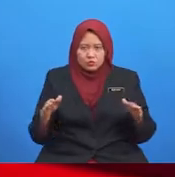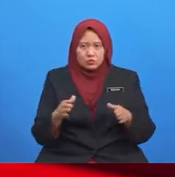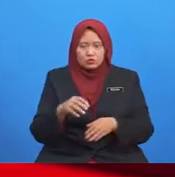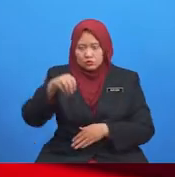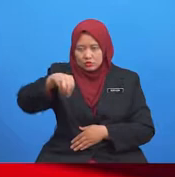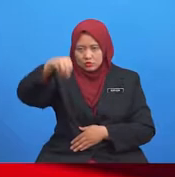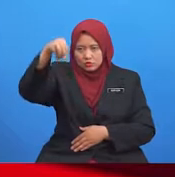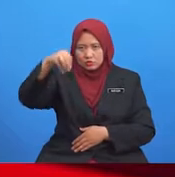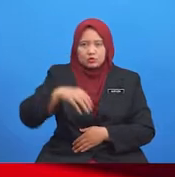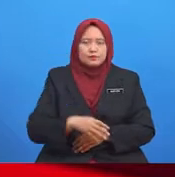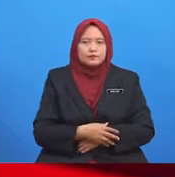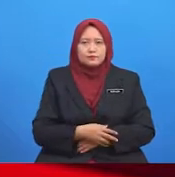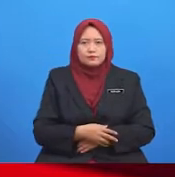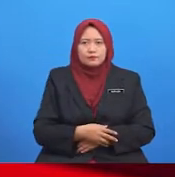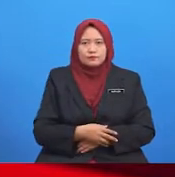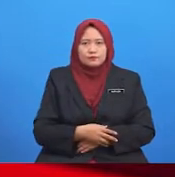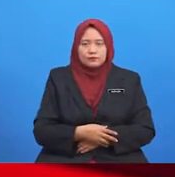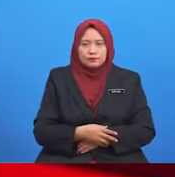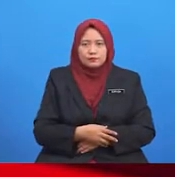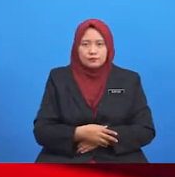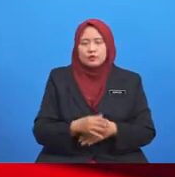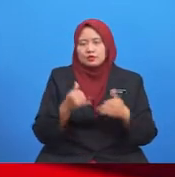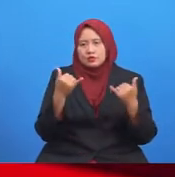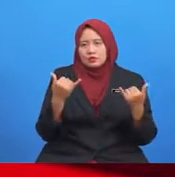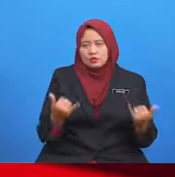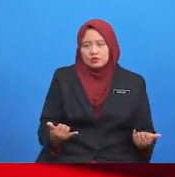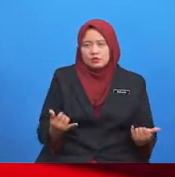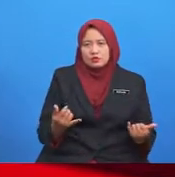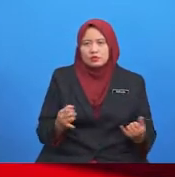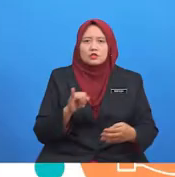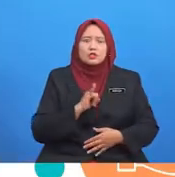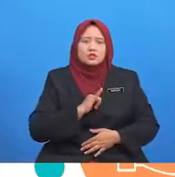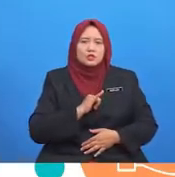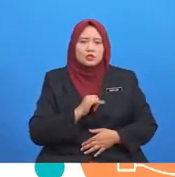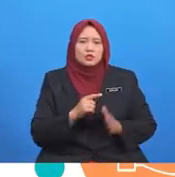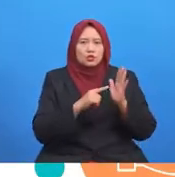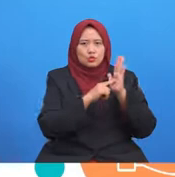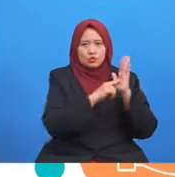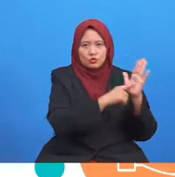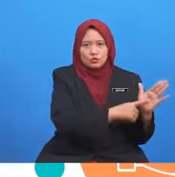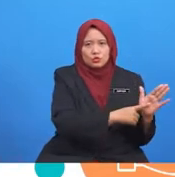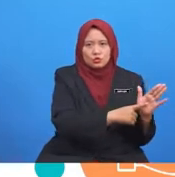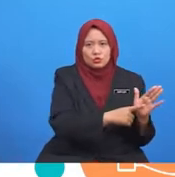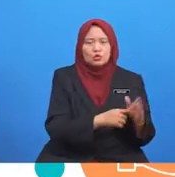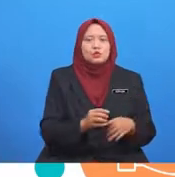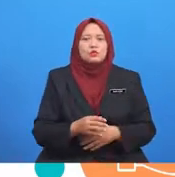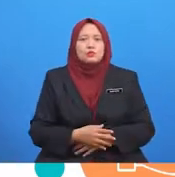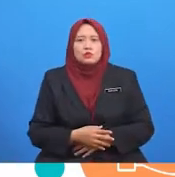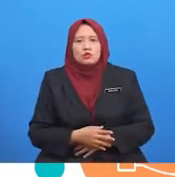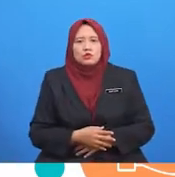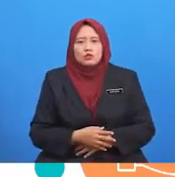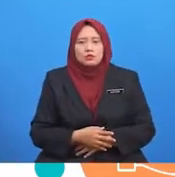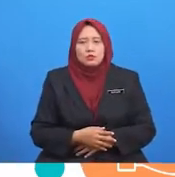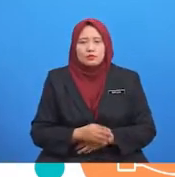Baiklah. Sekarang cikgu akan tunjukkan contoh bagaimana bahan rujukan organik